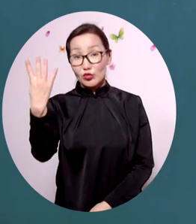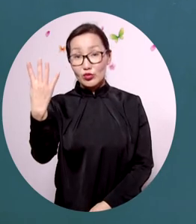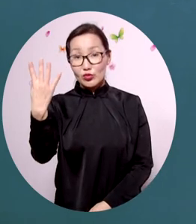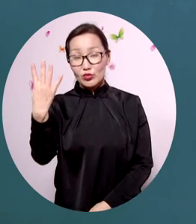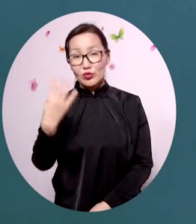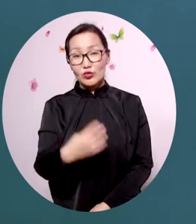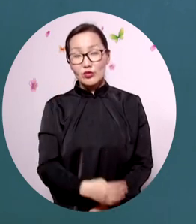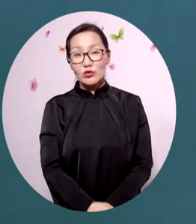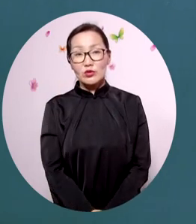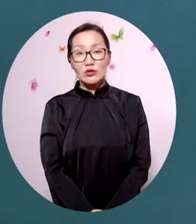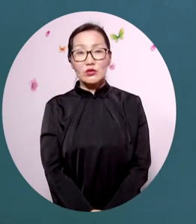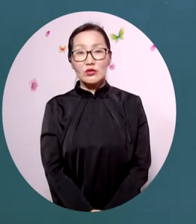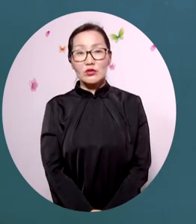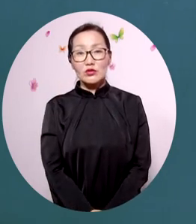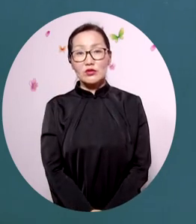124-ыг